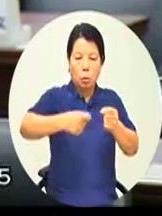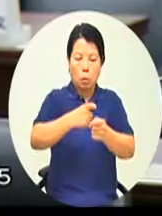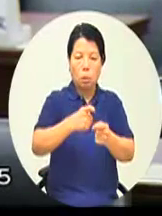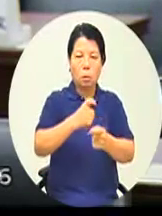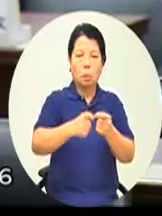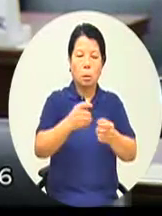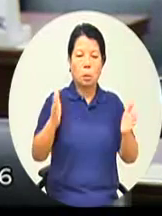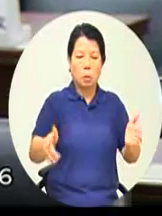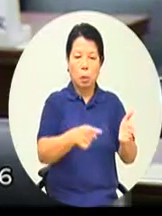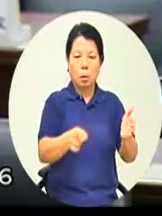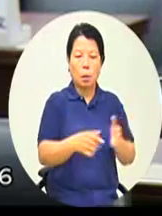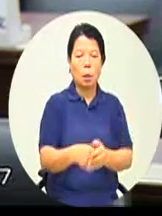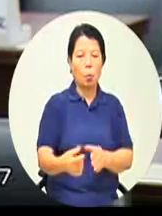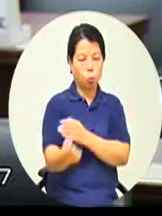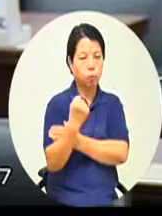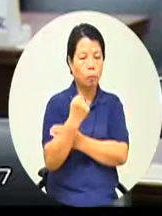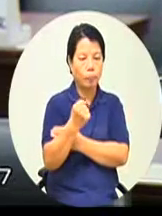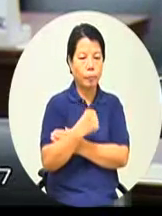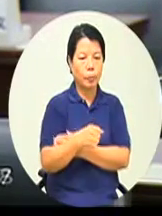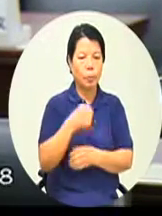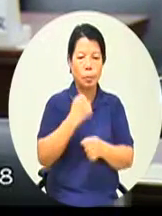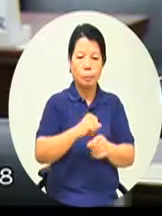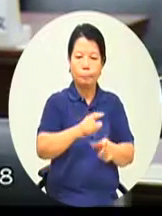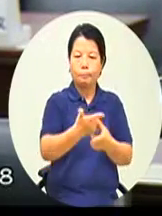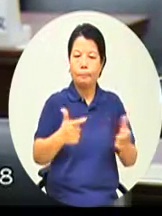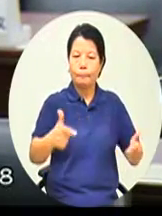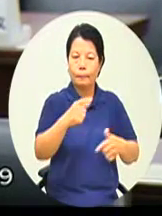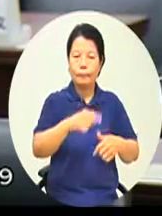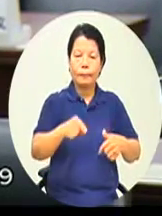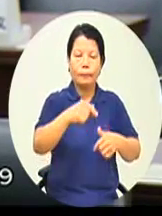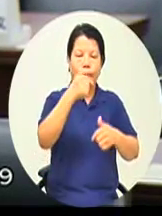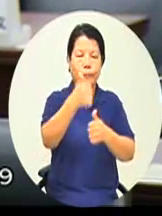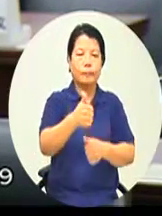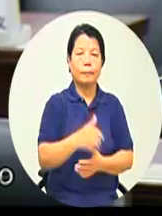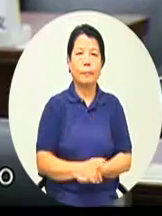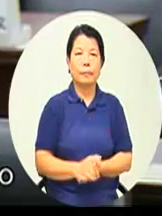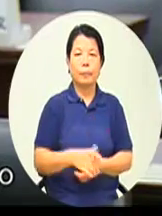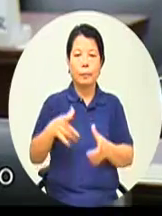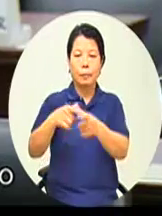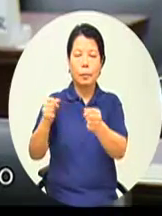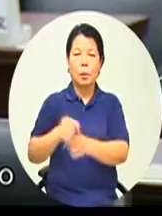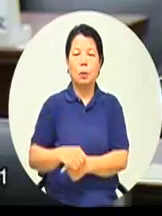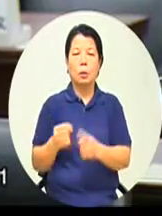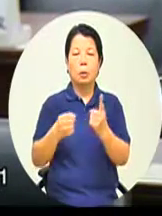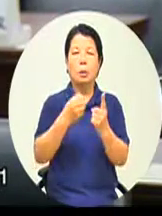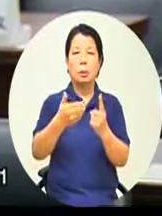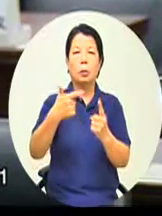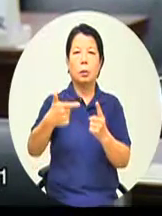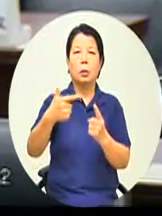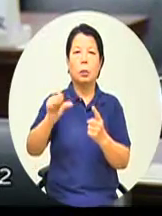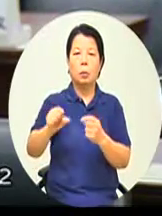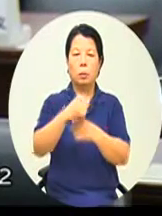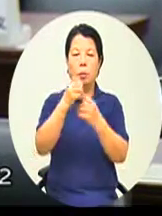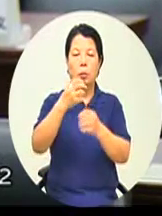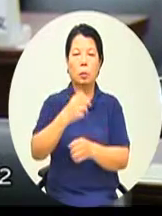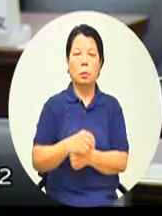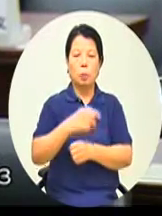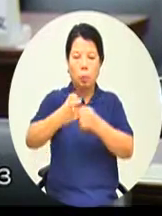来拼咧算袂歹啊，也是很多元化。哦，小尊咧是1965年。因是